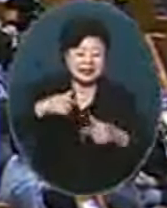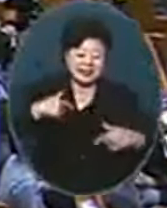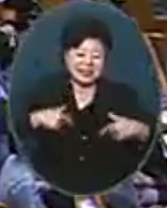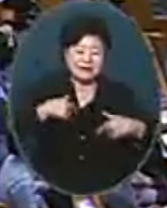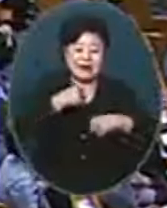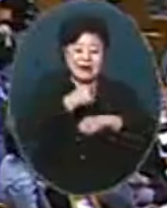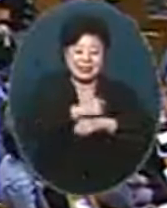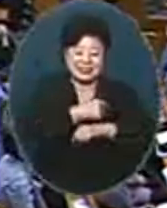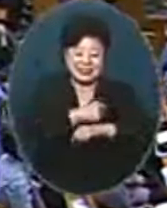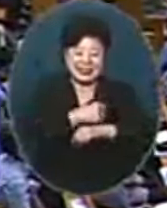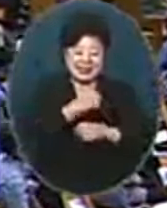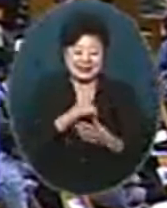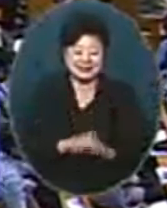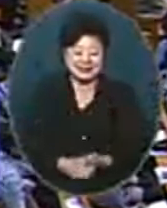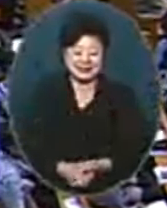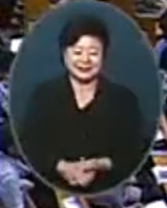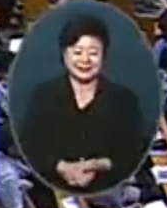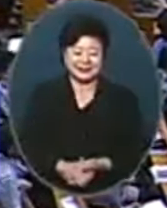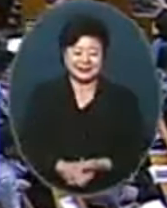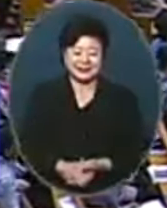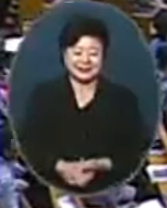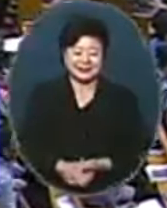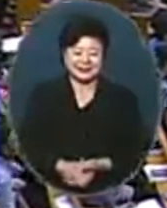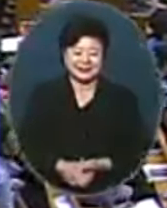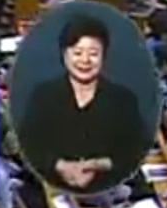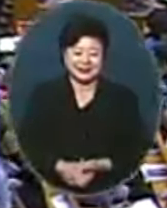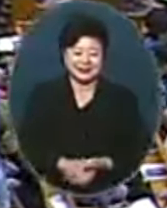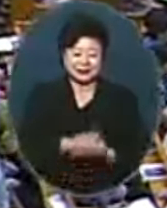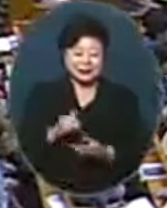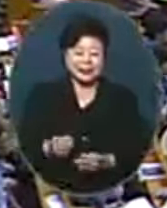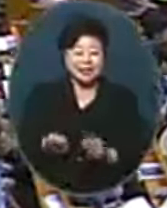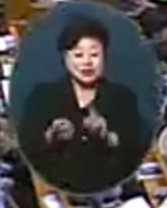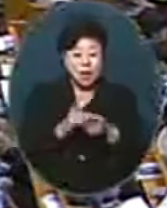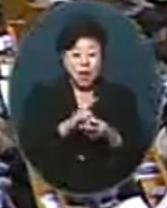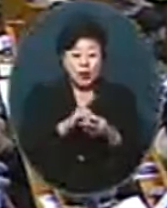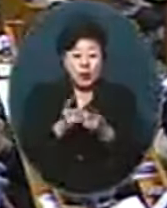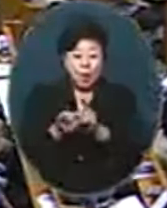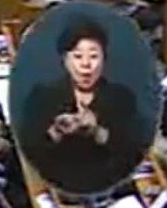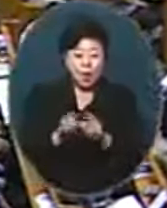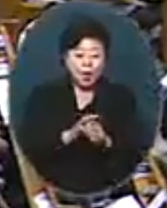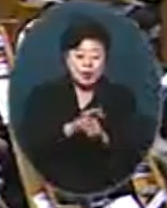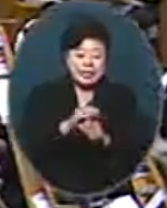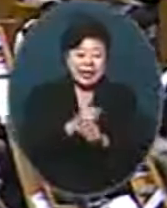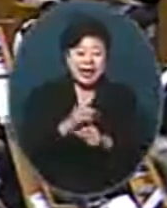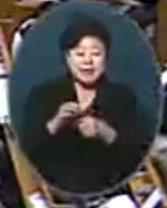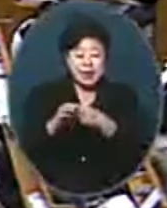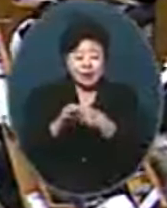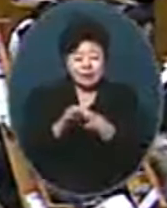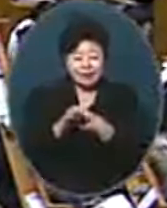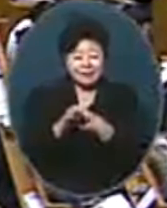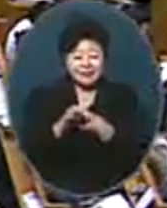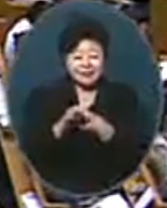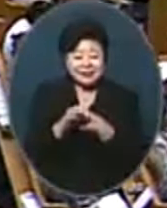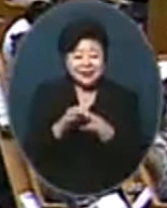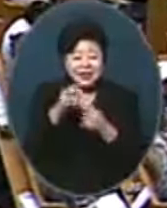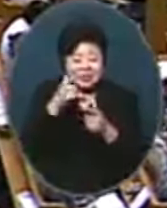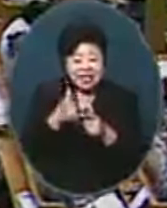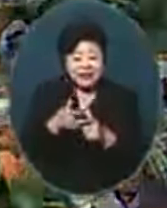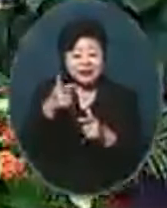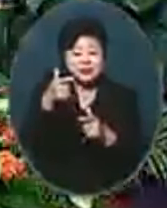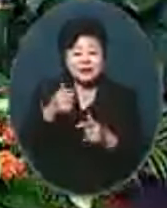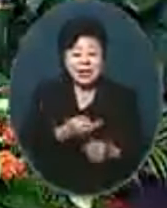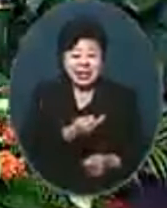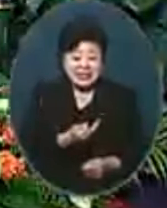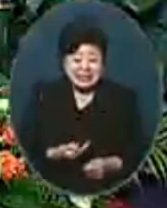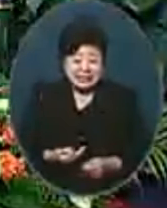제사를 기뻐하시나니라. 우리가 서로 사랑하면 우리가 예수님의